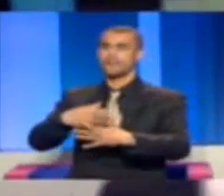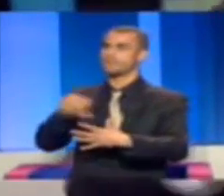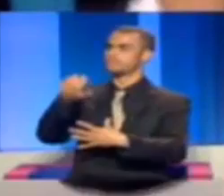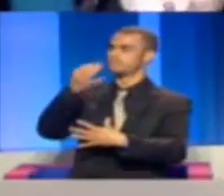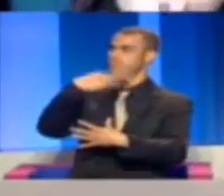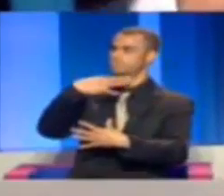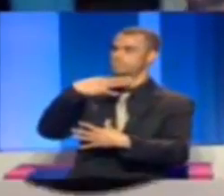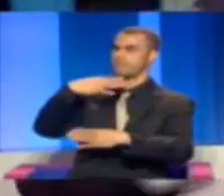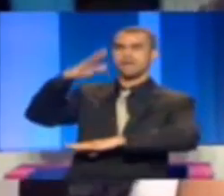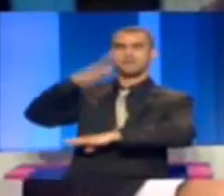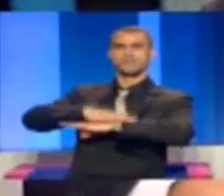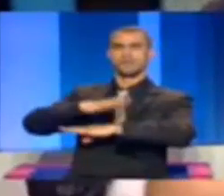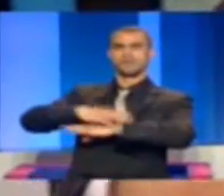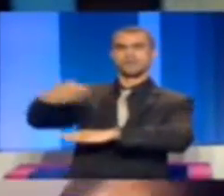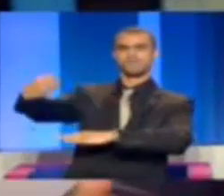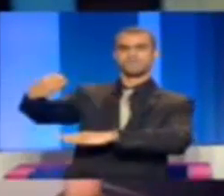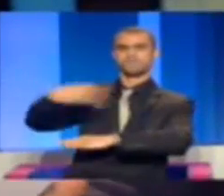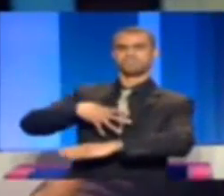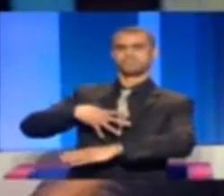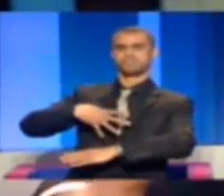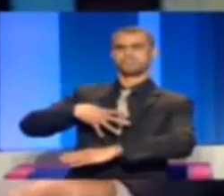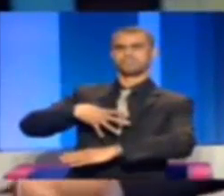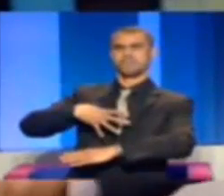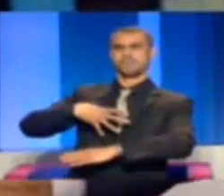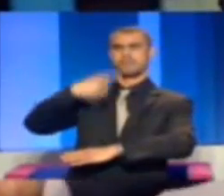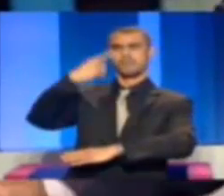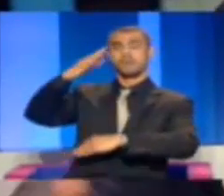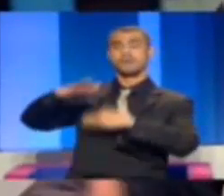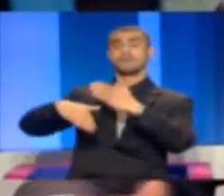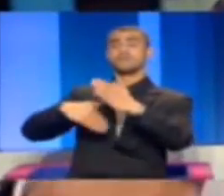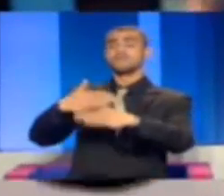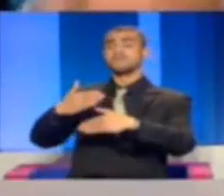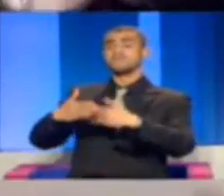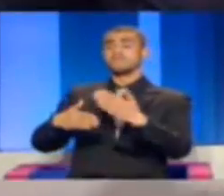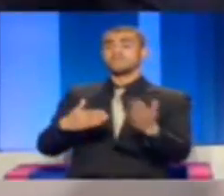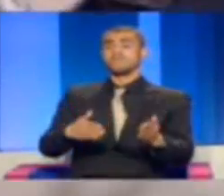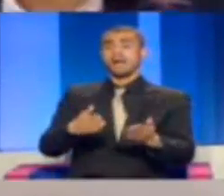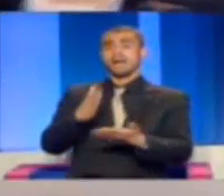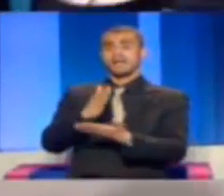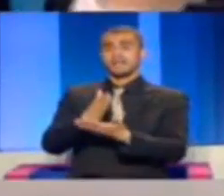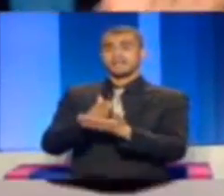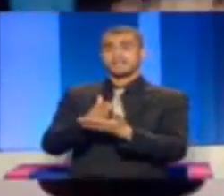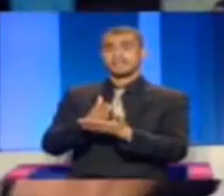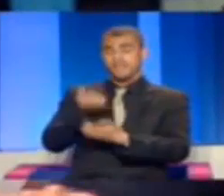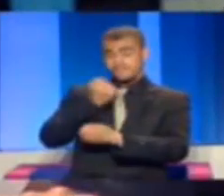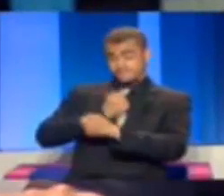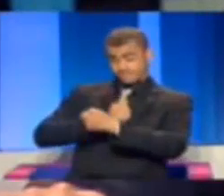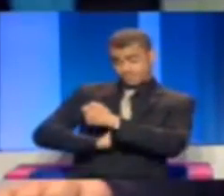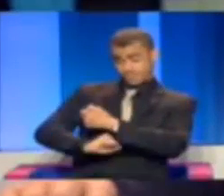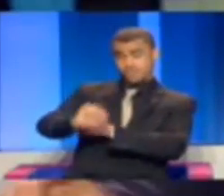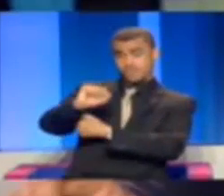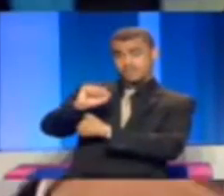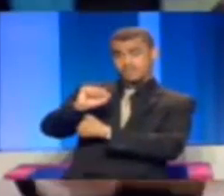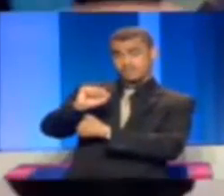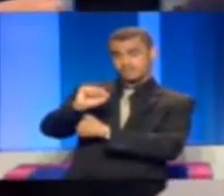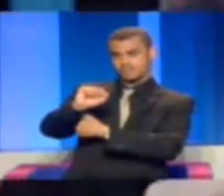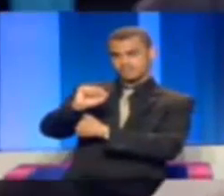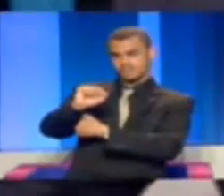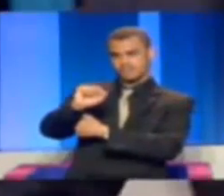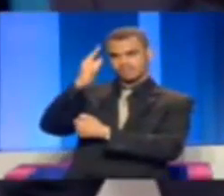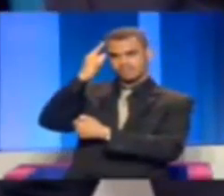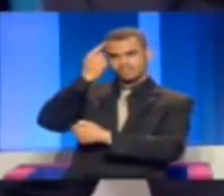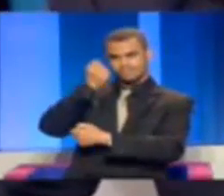بعض الادويه تتعرضوا بعض الاشعه في سنه 3 شهور الاولى من الحمل. كاينه الاسباب ديال الولاده